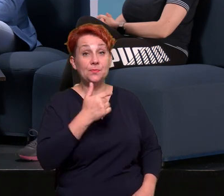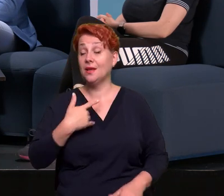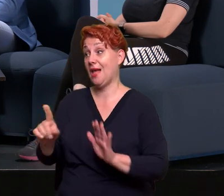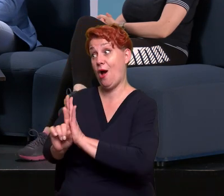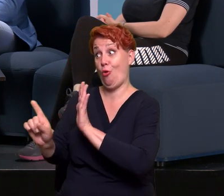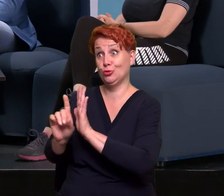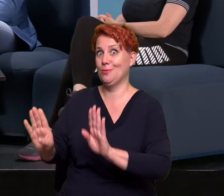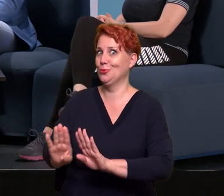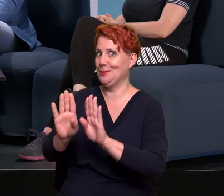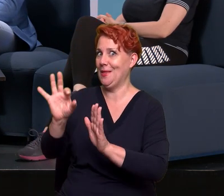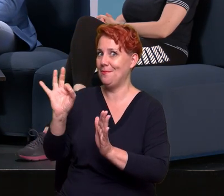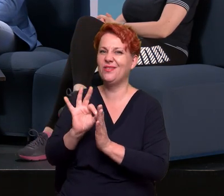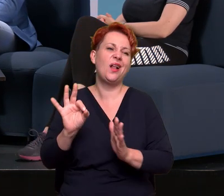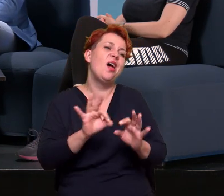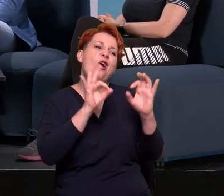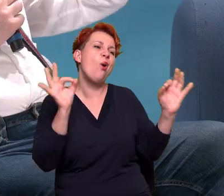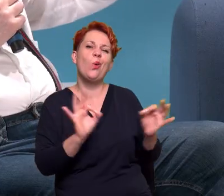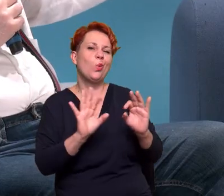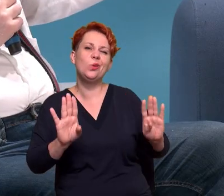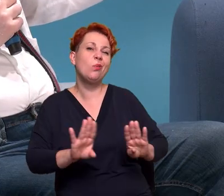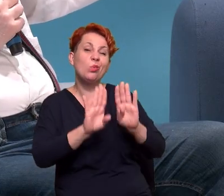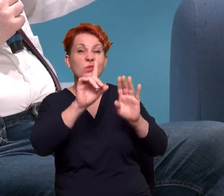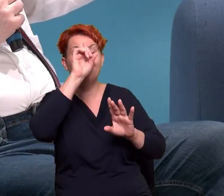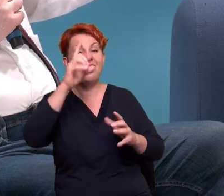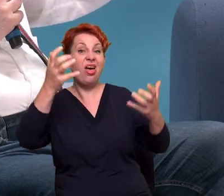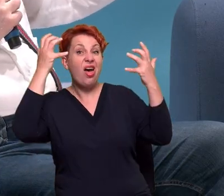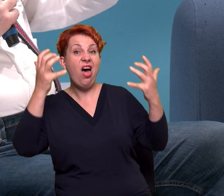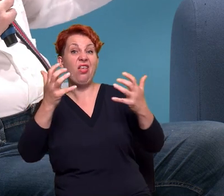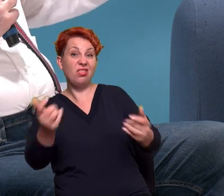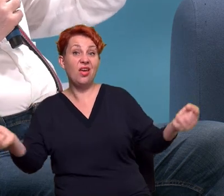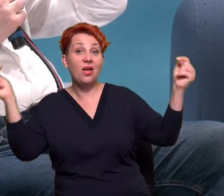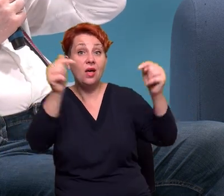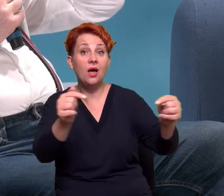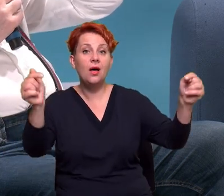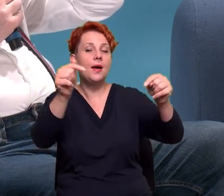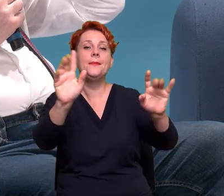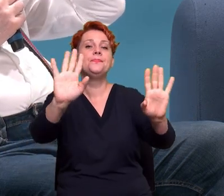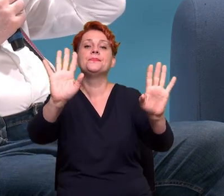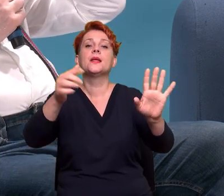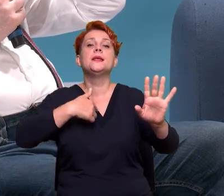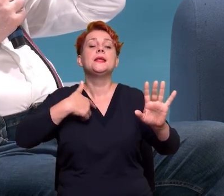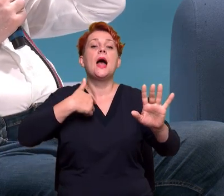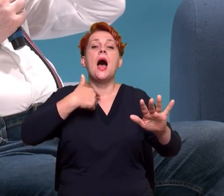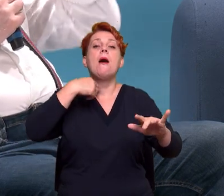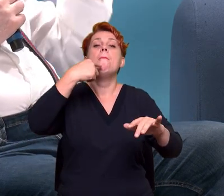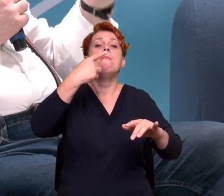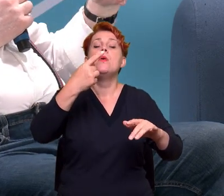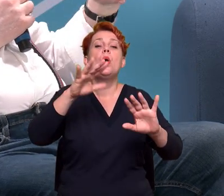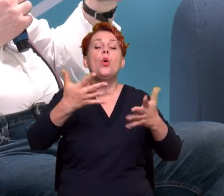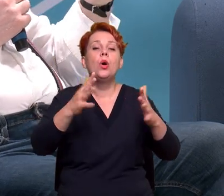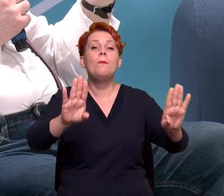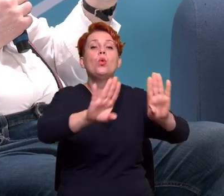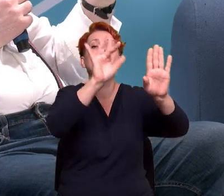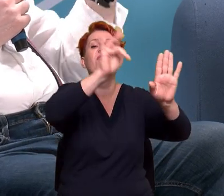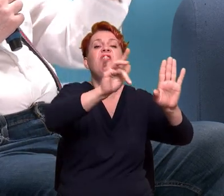chodzę. Muzea nie są miejscami, do których... Ja mówię w tej chwili o muzeach artefaktów,